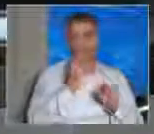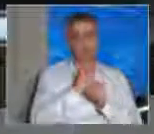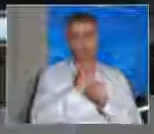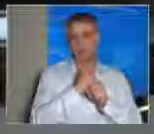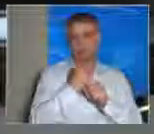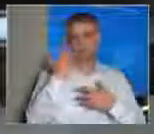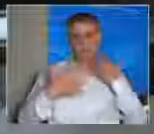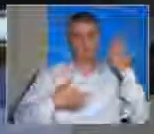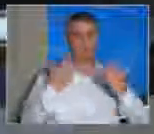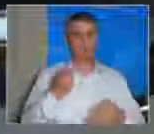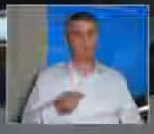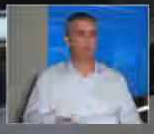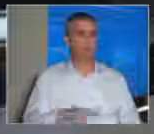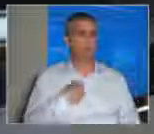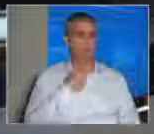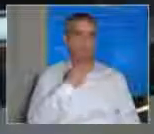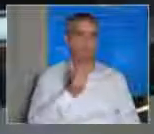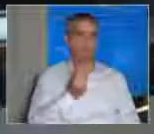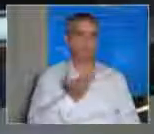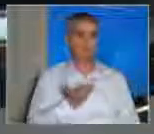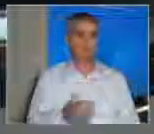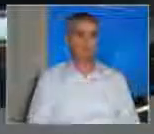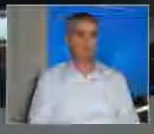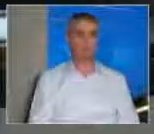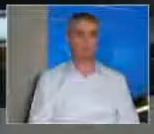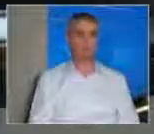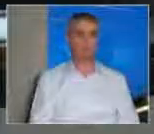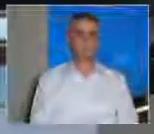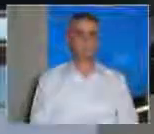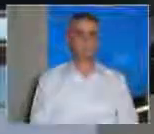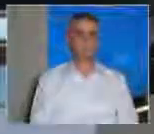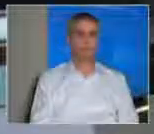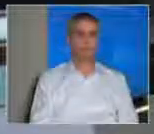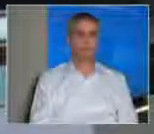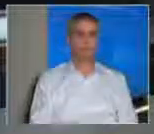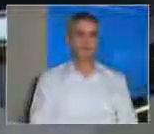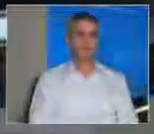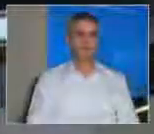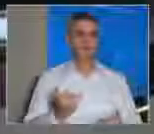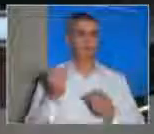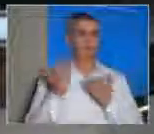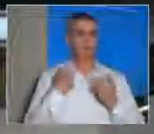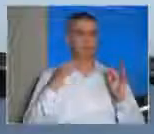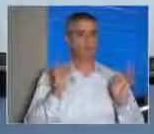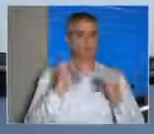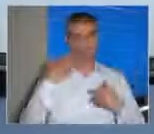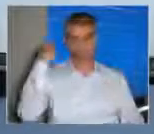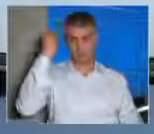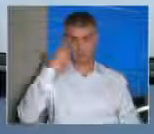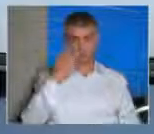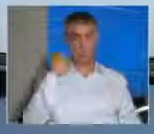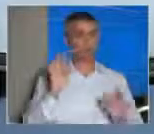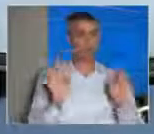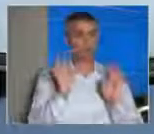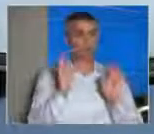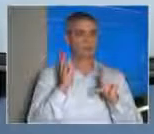מזה פרסה גדולה. אני אגיד לך משהו. אני כל פעם שמזמינים אותי לטקס בבית ספר, כשאני הייתי בבית ספר והיו